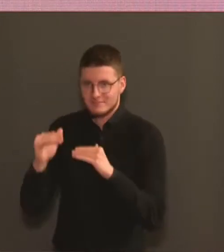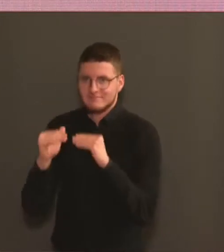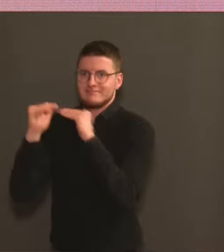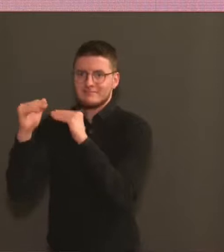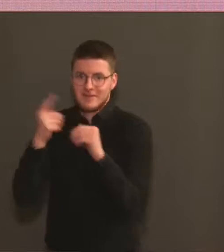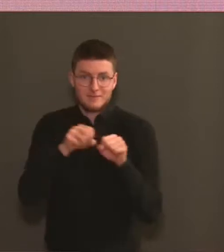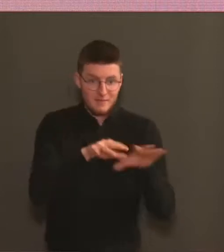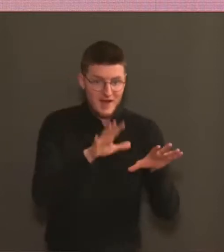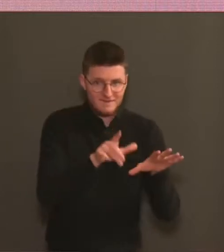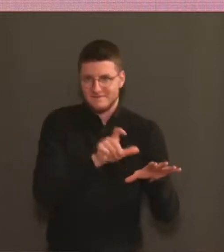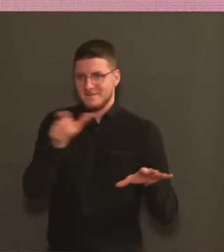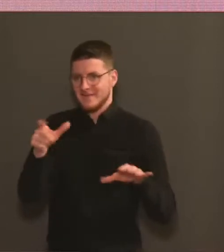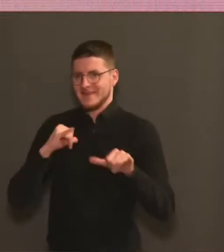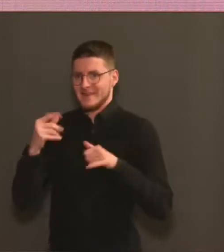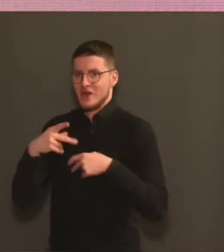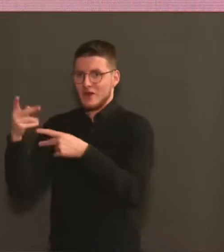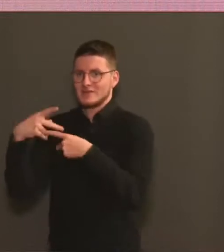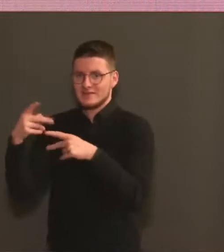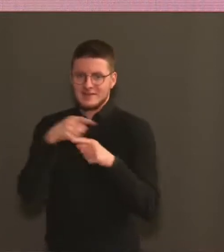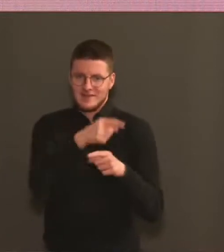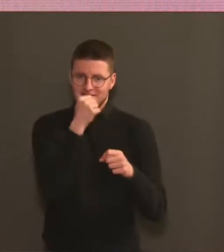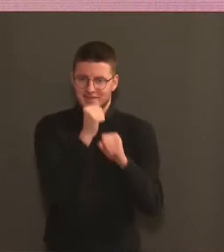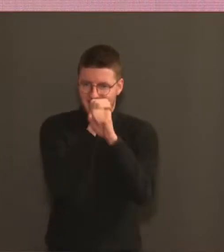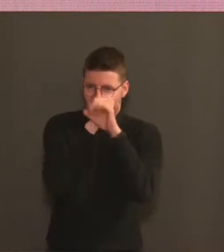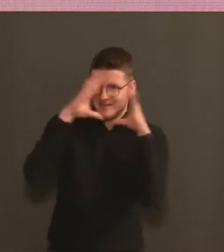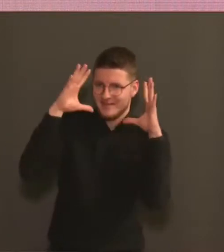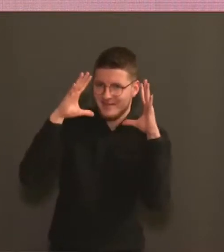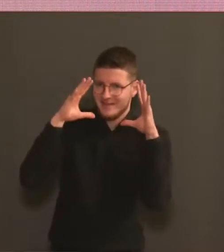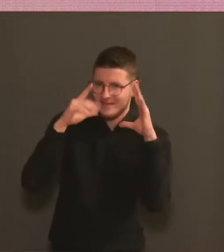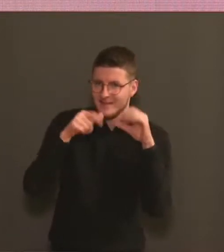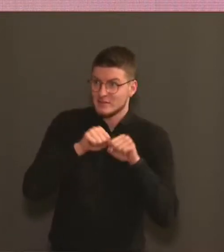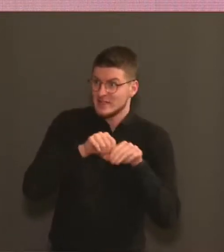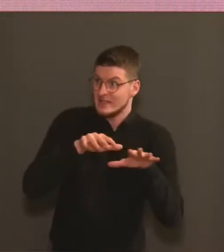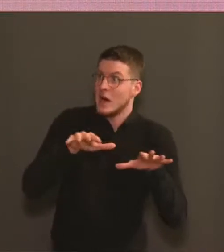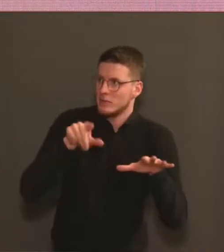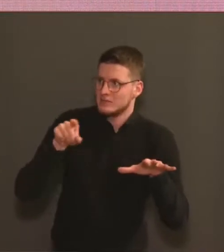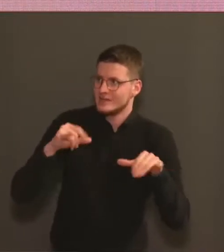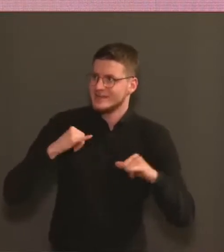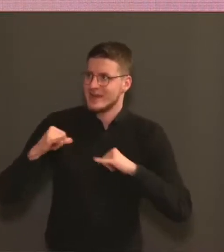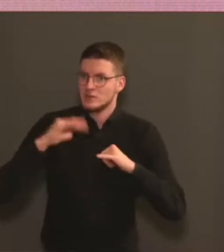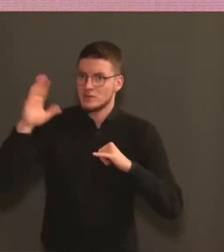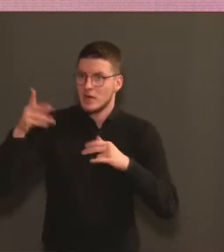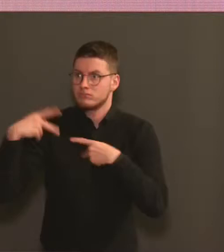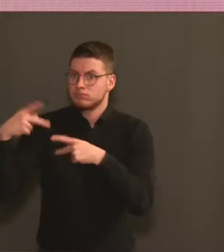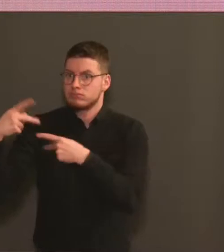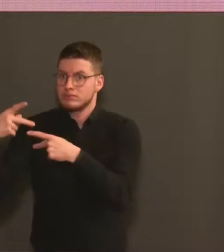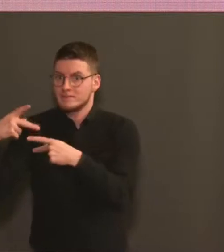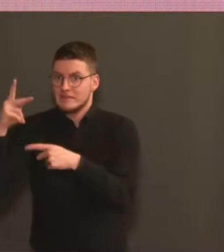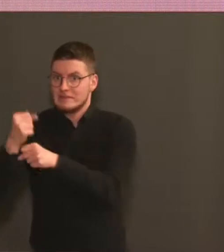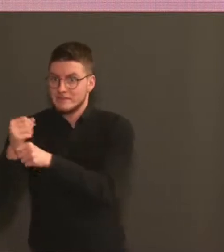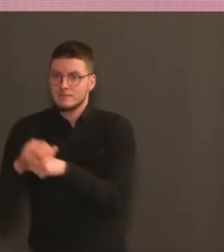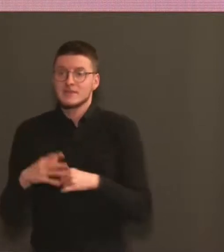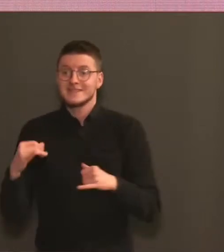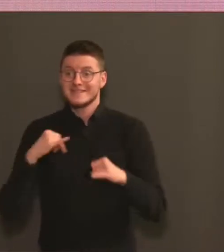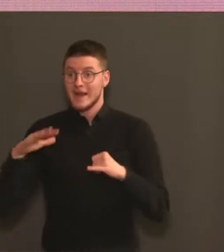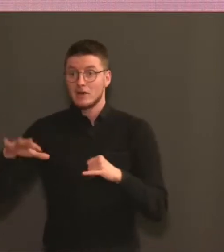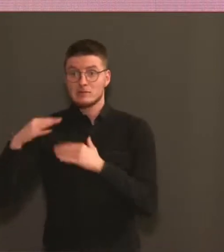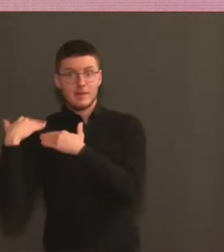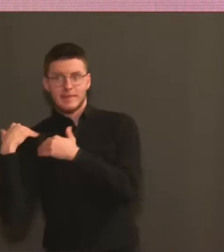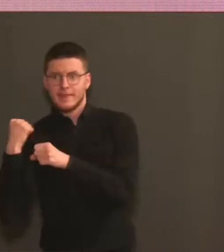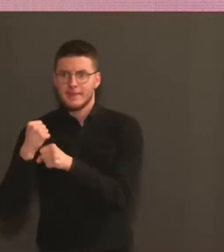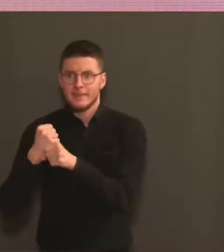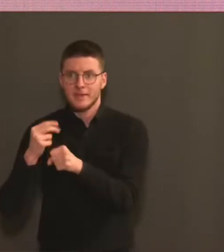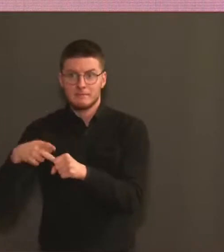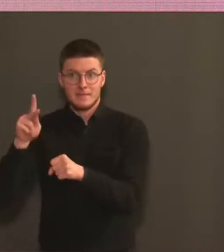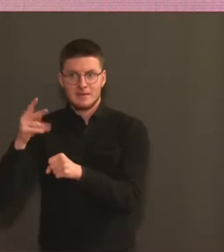zekere voorspellende waarde voor de belasting van je ziekenhuizen. En de belasting van de ziekenhuizen, dat is natuurlijk de belangrijkste parameter